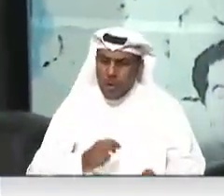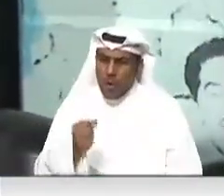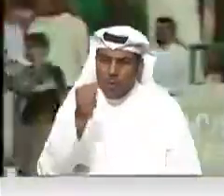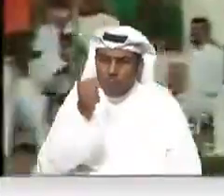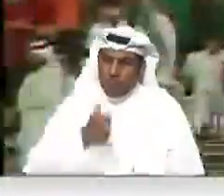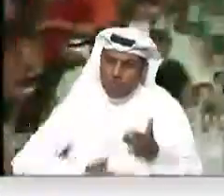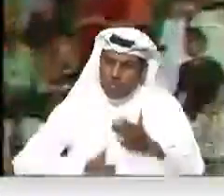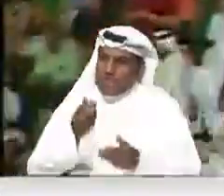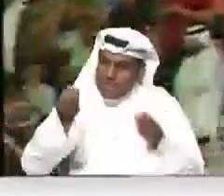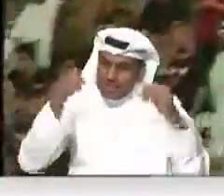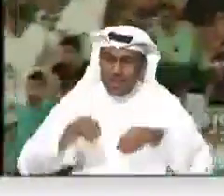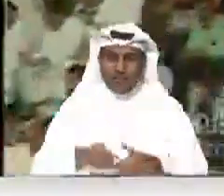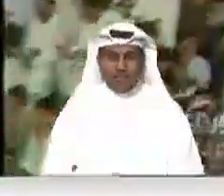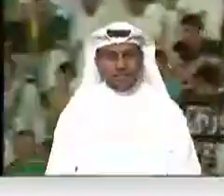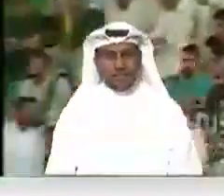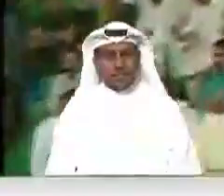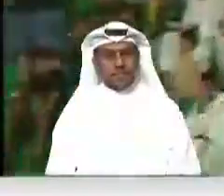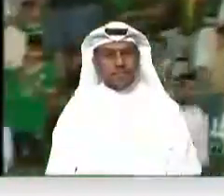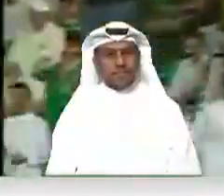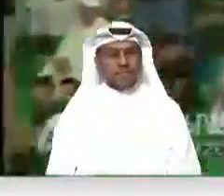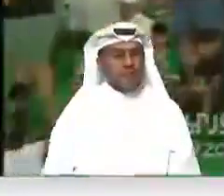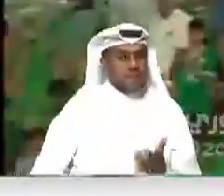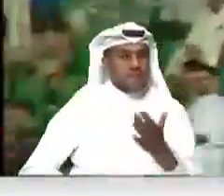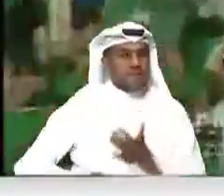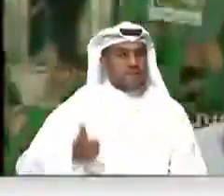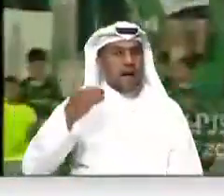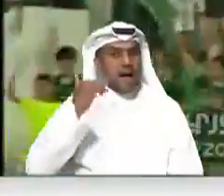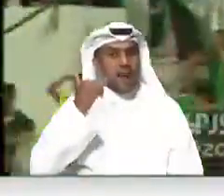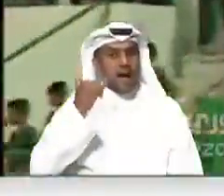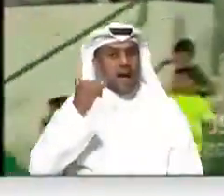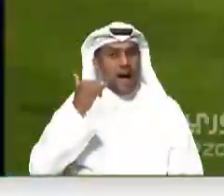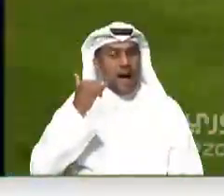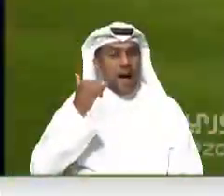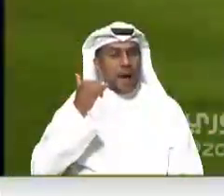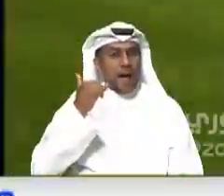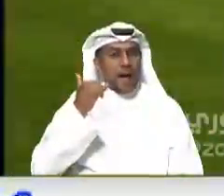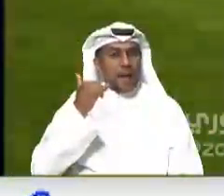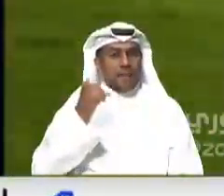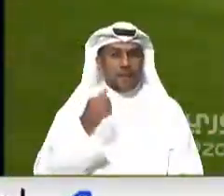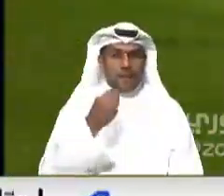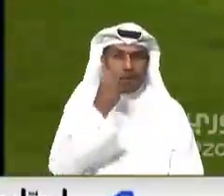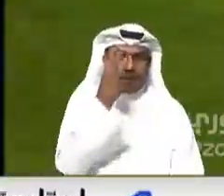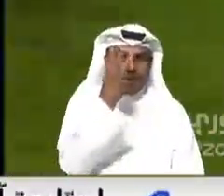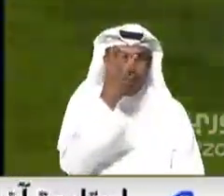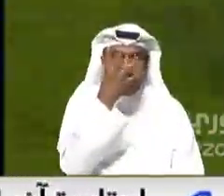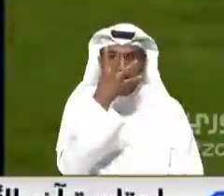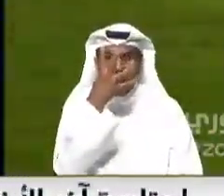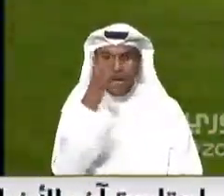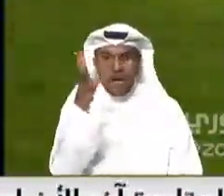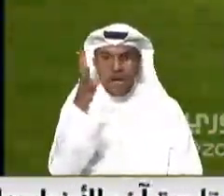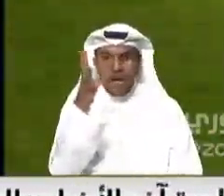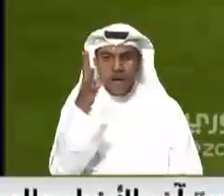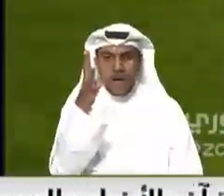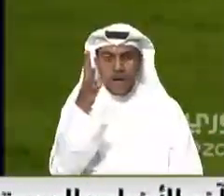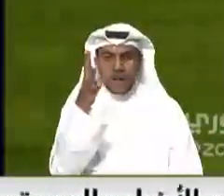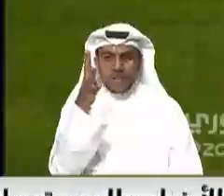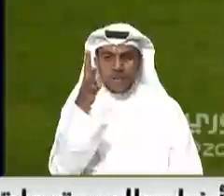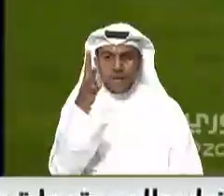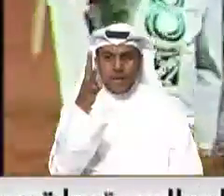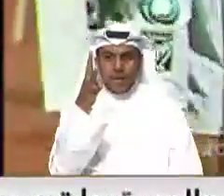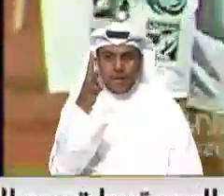ما زال ان شاء الله بهذا الانتصار رفع العربي رصيده الى 30 نقطه صاعدا للوصافه